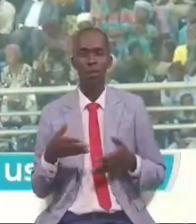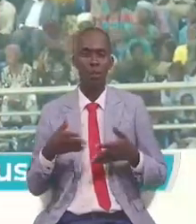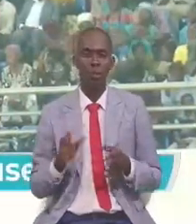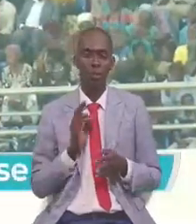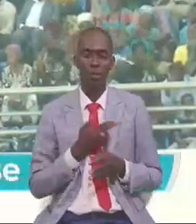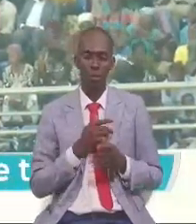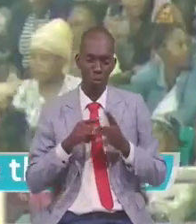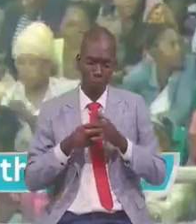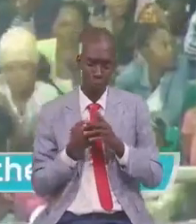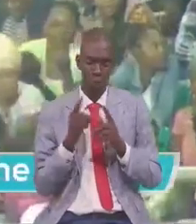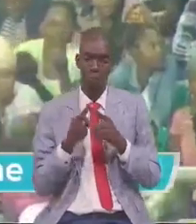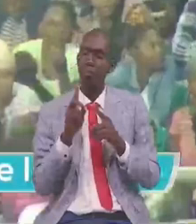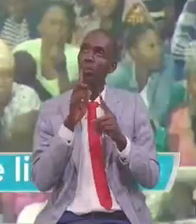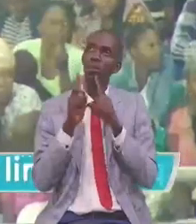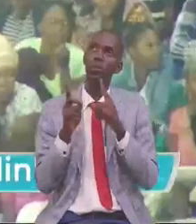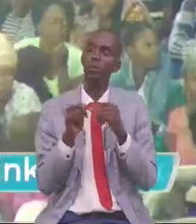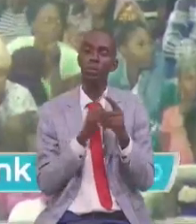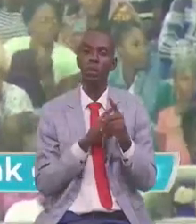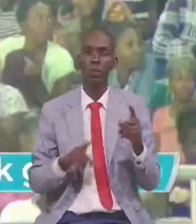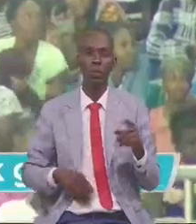Et nous autres soyons dans l'esprit de prière.